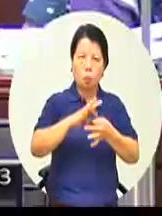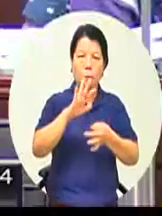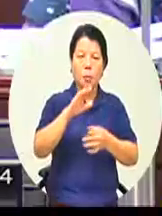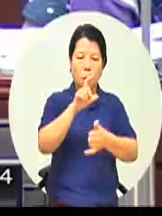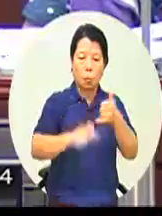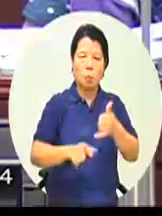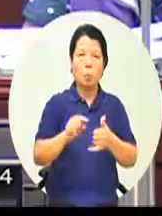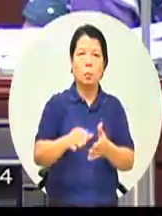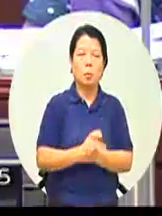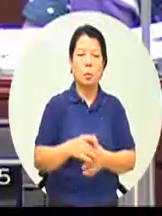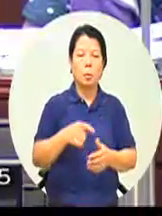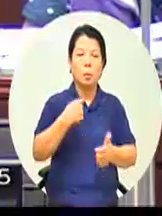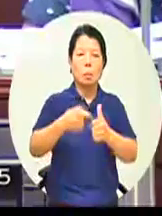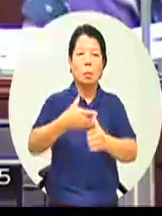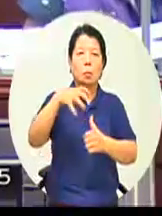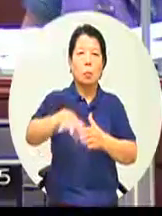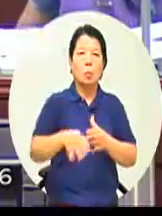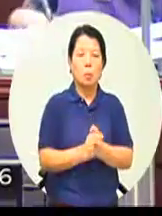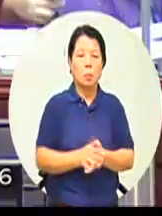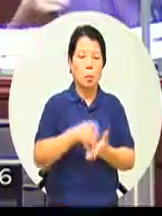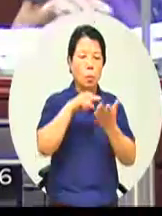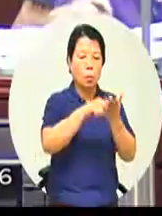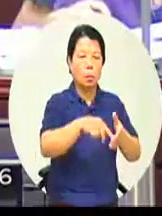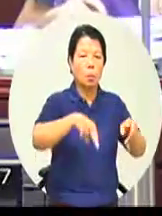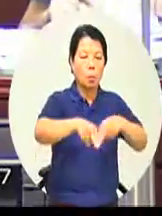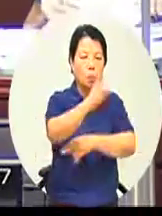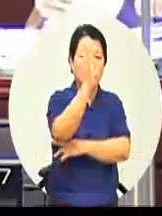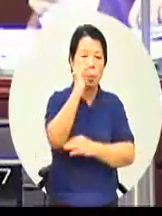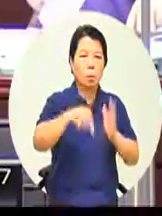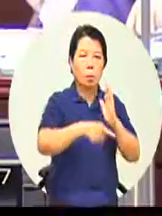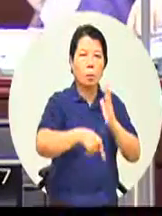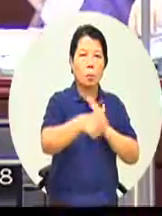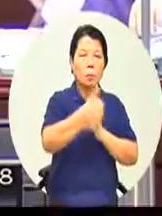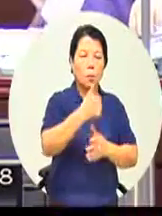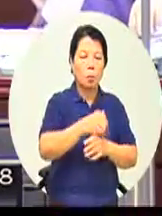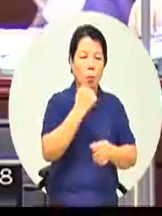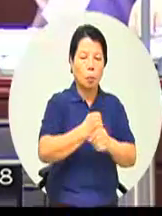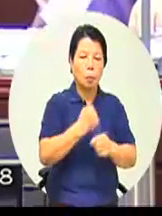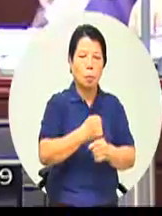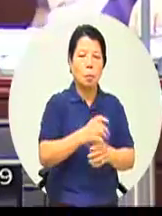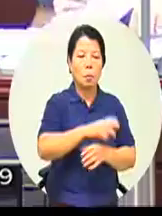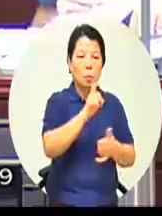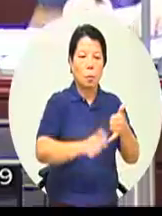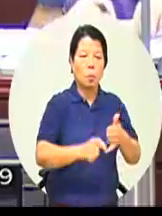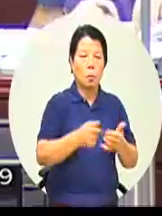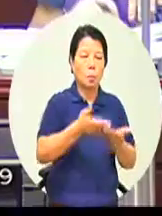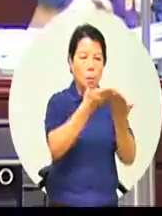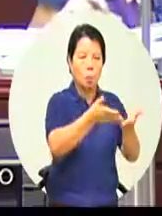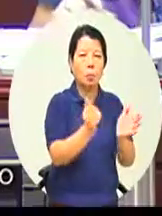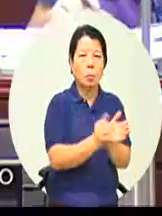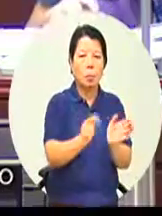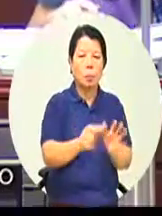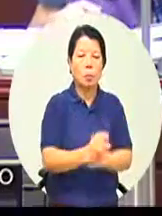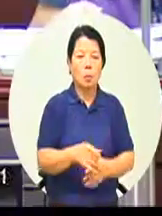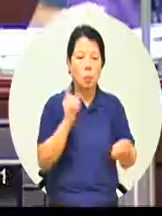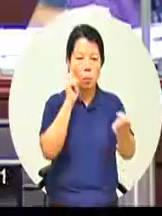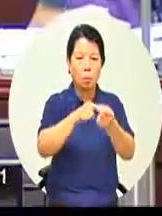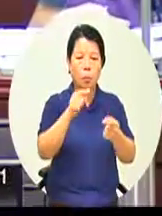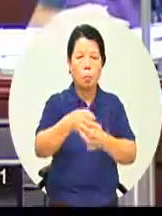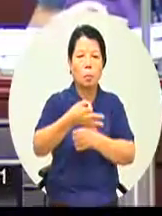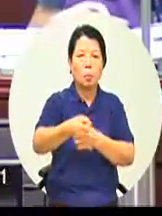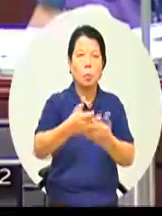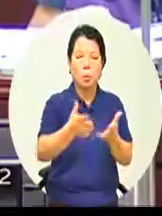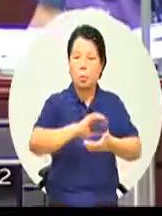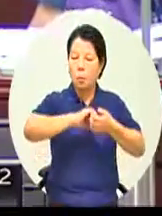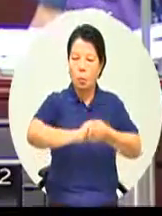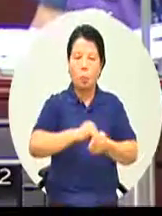在昨天教育部向行政院提出了这个扩大幼儿教保公共化的整个方案，基本上的方向跟经费其实定案